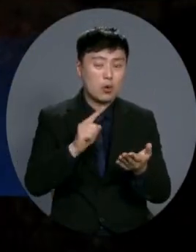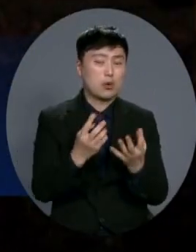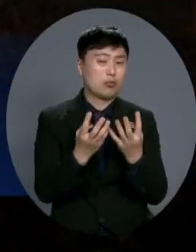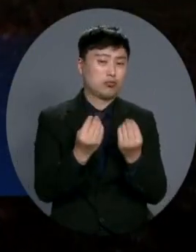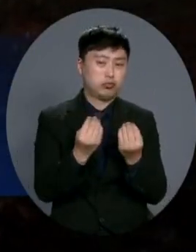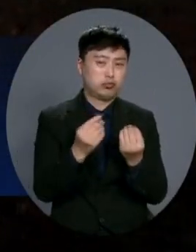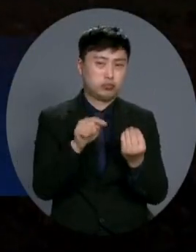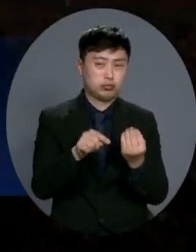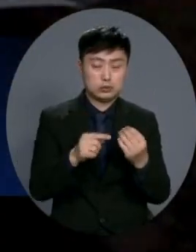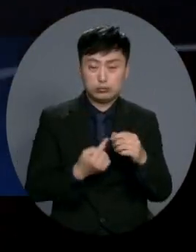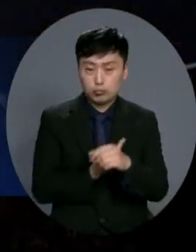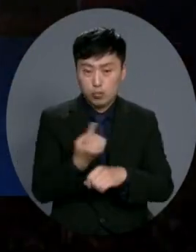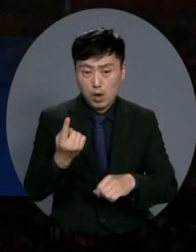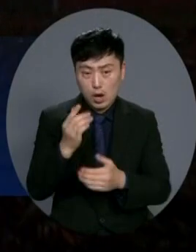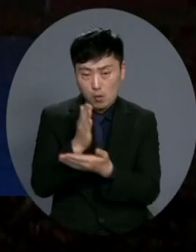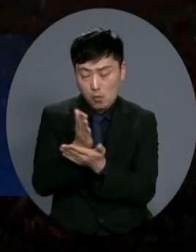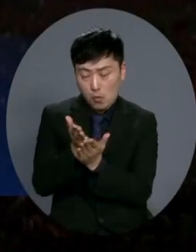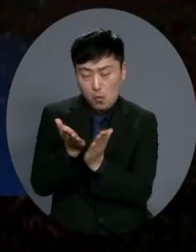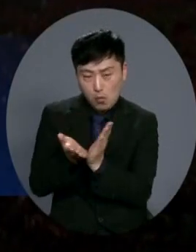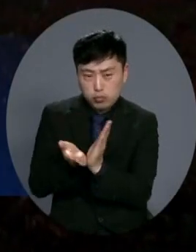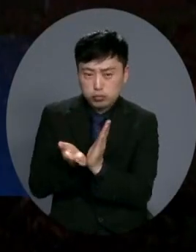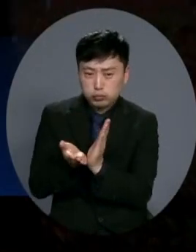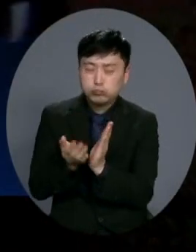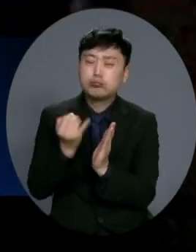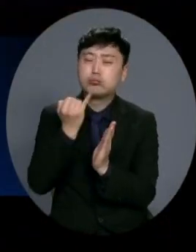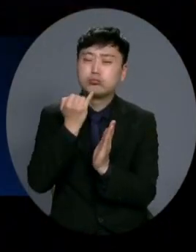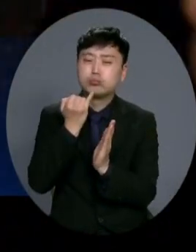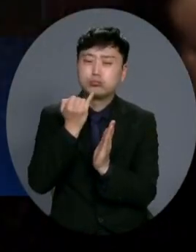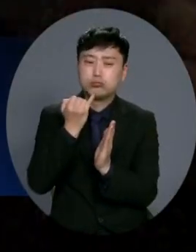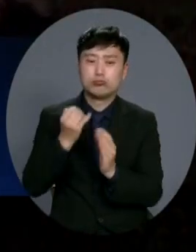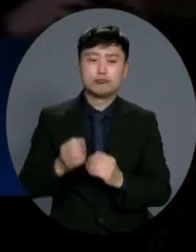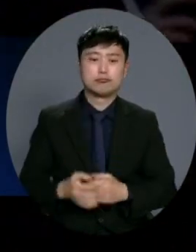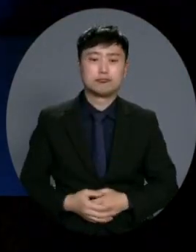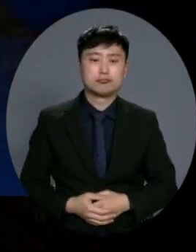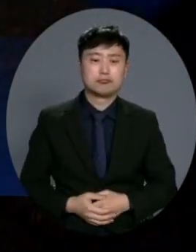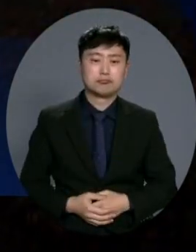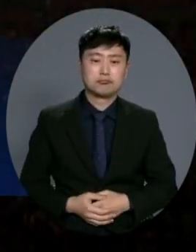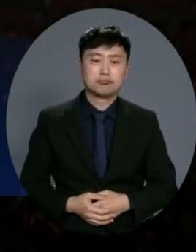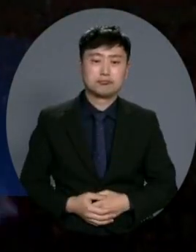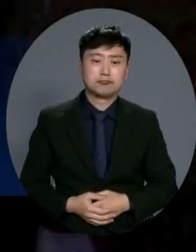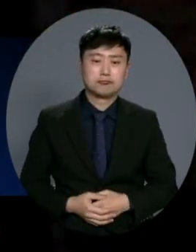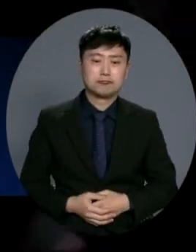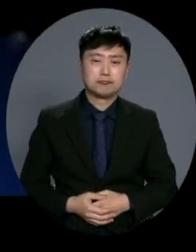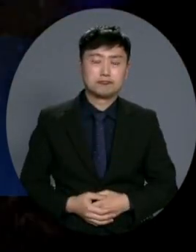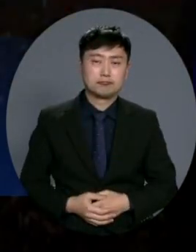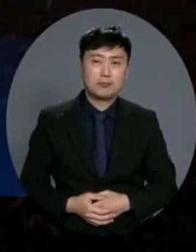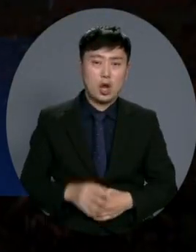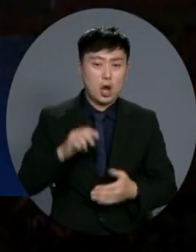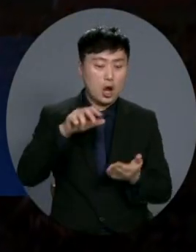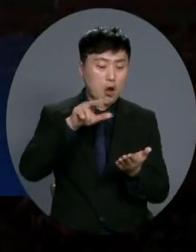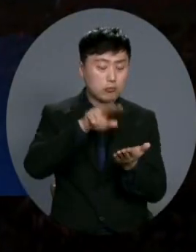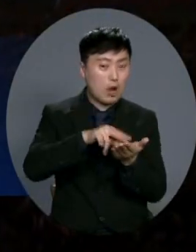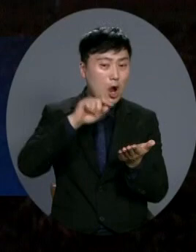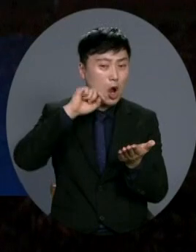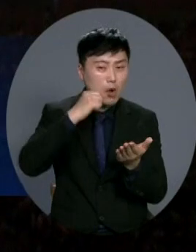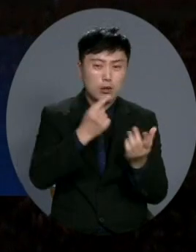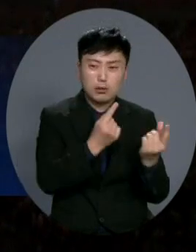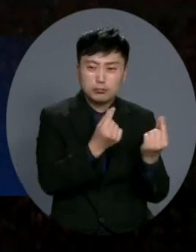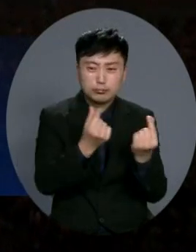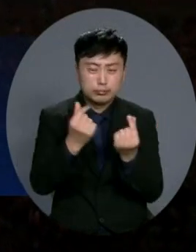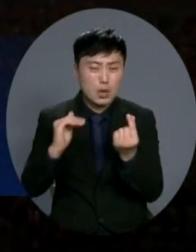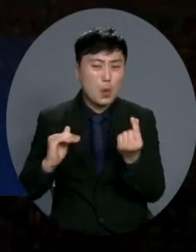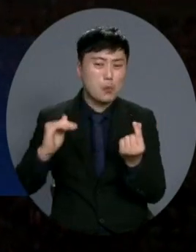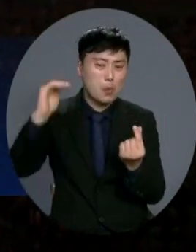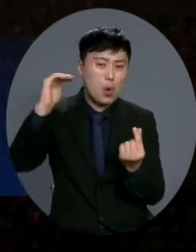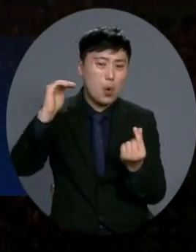있었고 나머지 과목에서는 괜찮게 쳤던 것 같아요. 확실히 난이도는 그러니까 준킬러는 이제